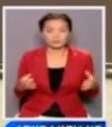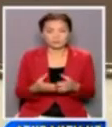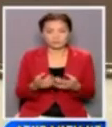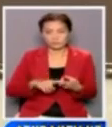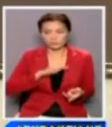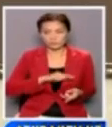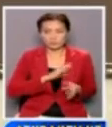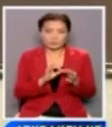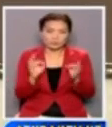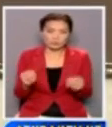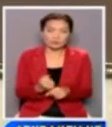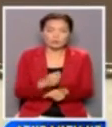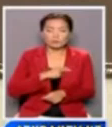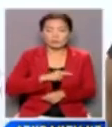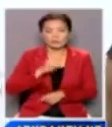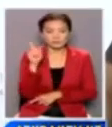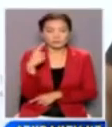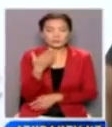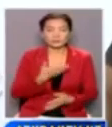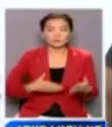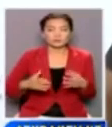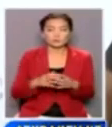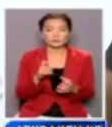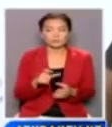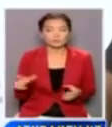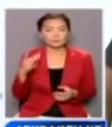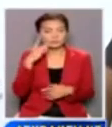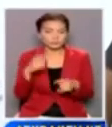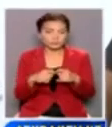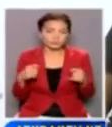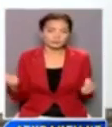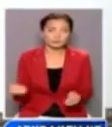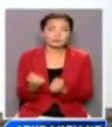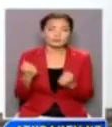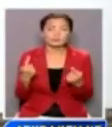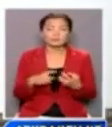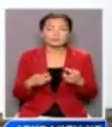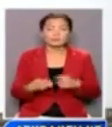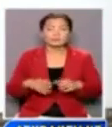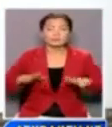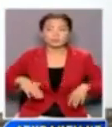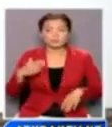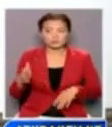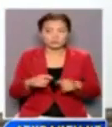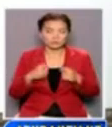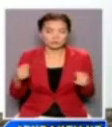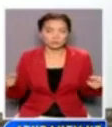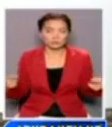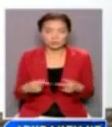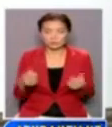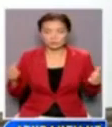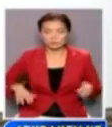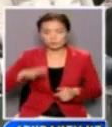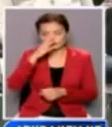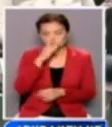сферы отличники производства лидеры общественных движений они открыто поднимают острые проблемы на местах предлагает конкретные решения